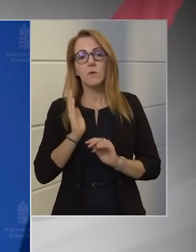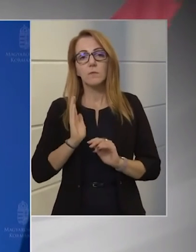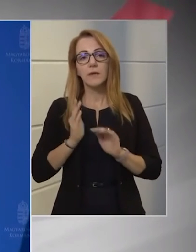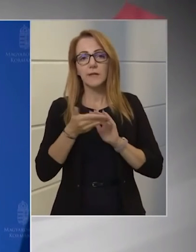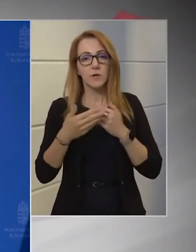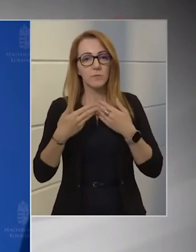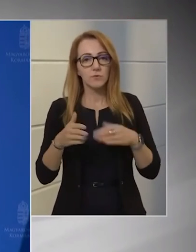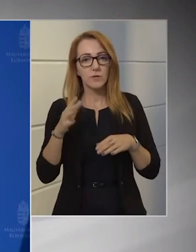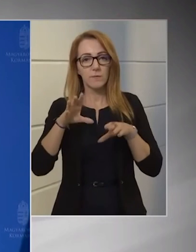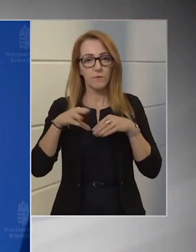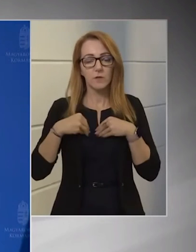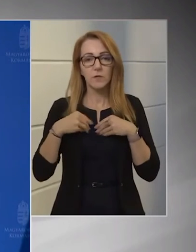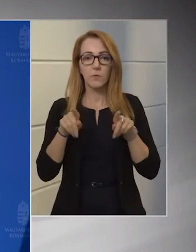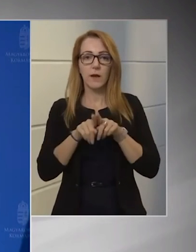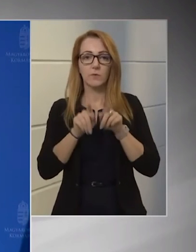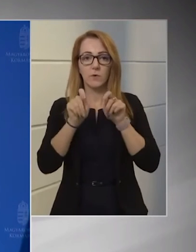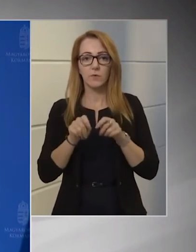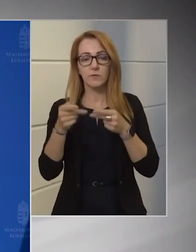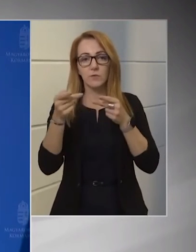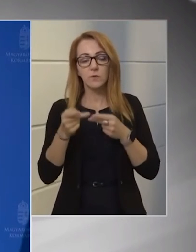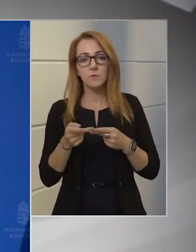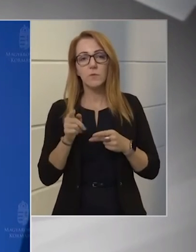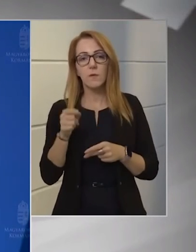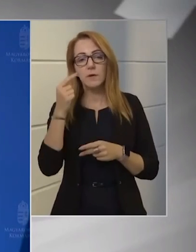módon papíron és online is lehet majd válaszolni.